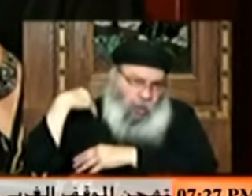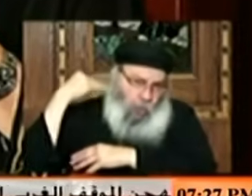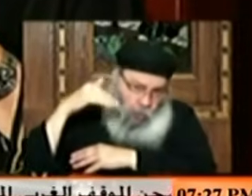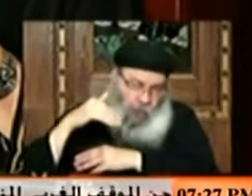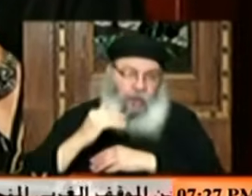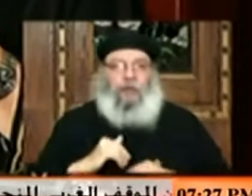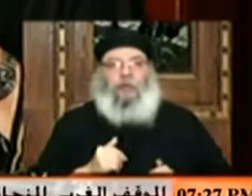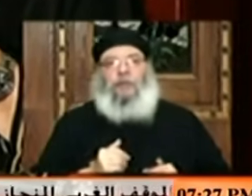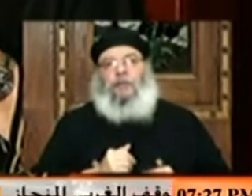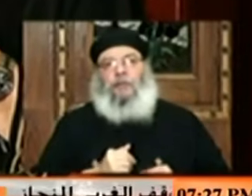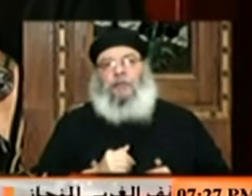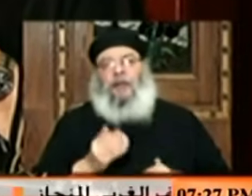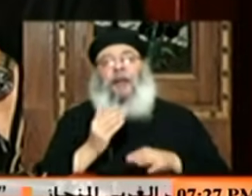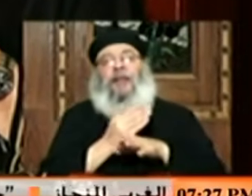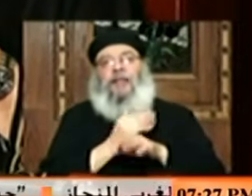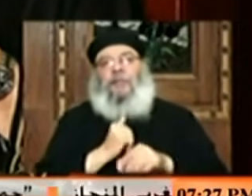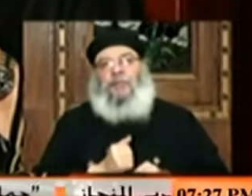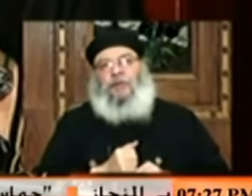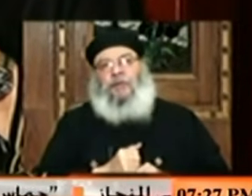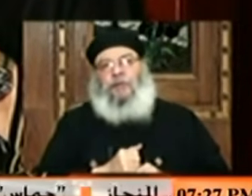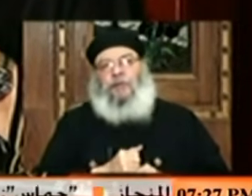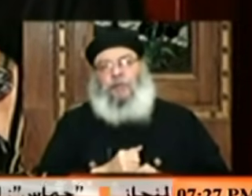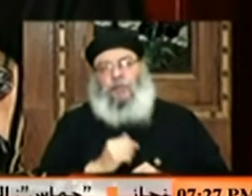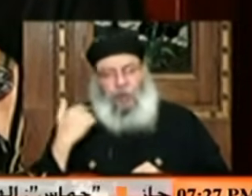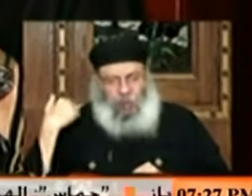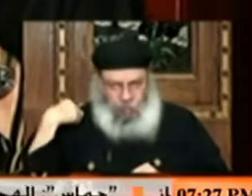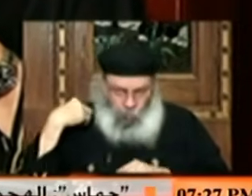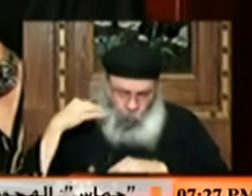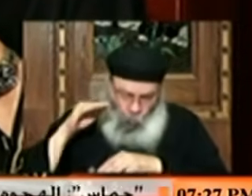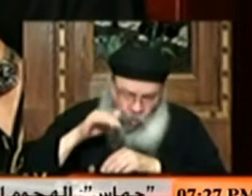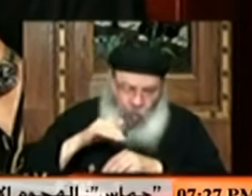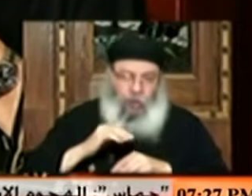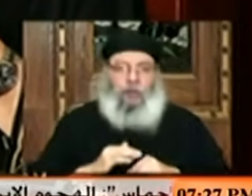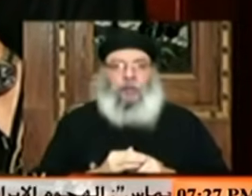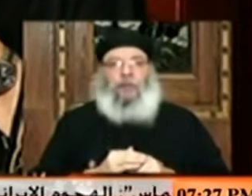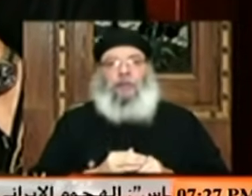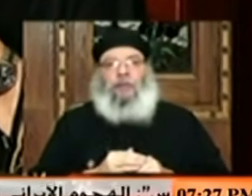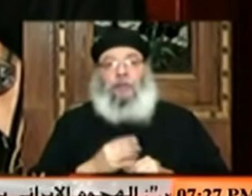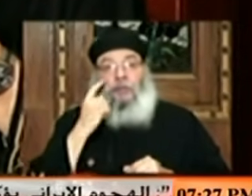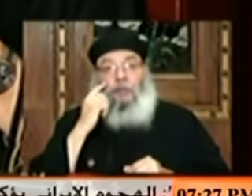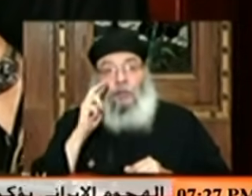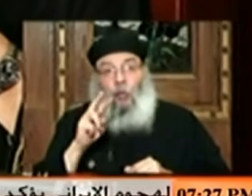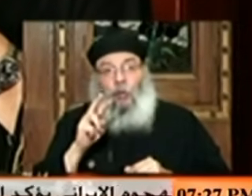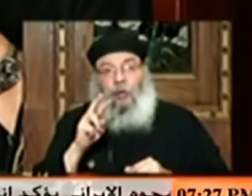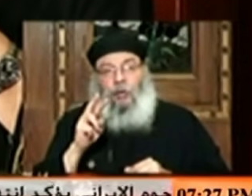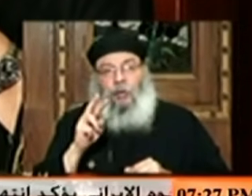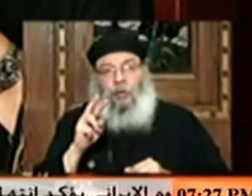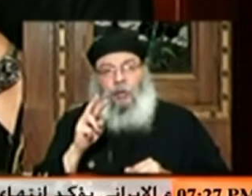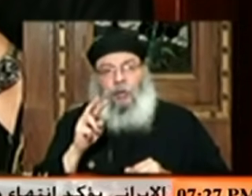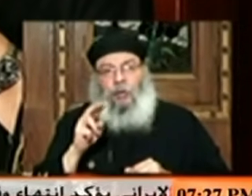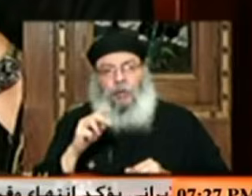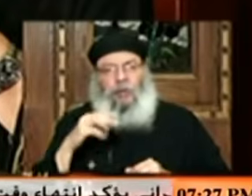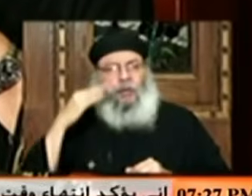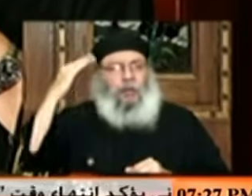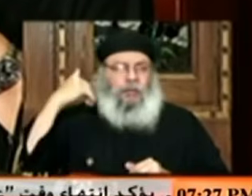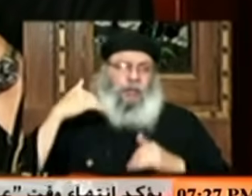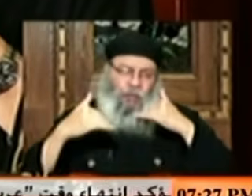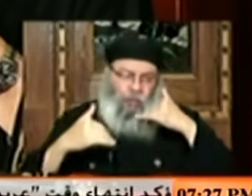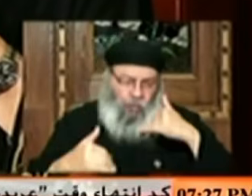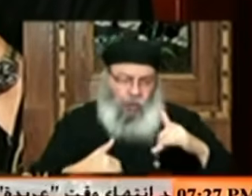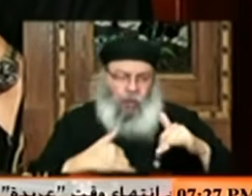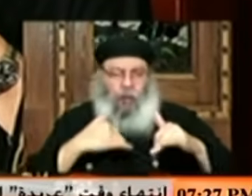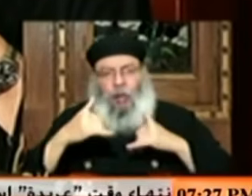اللي اللي تعبت وكانت منحنيه وطبعا تصوروا كده واحده رايحه في وسطنا وجايه